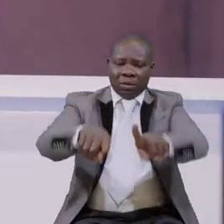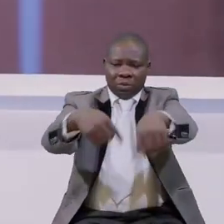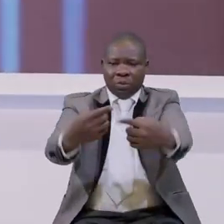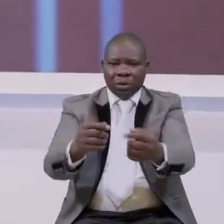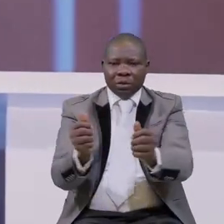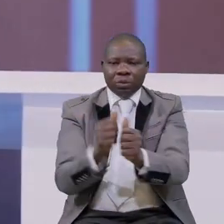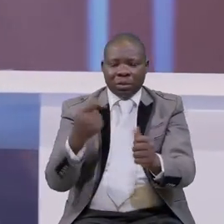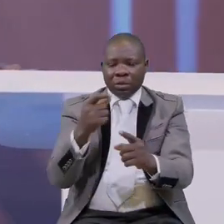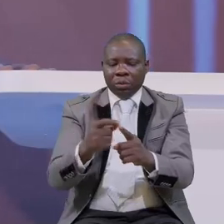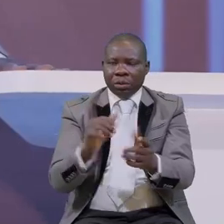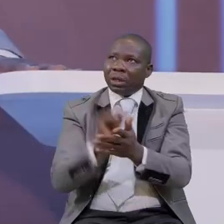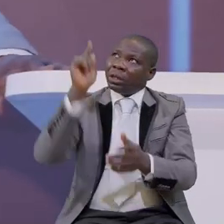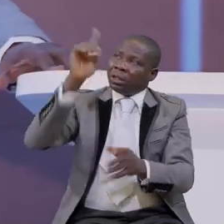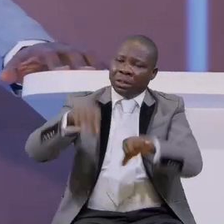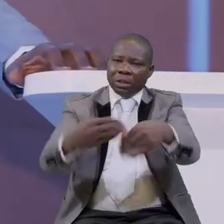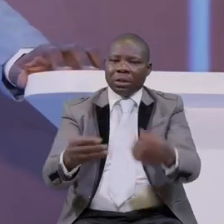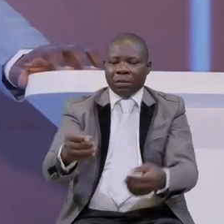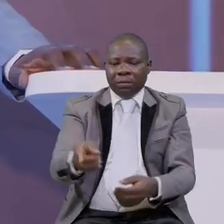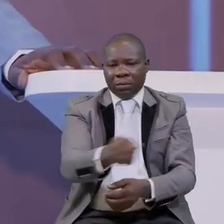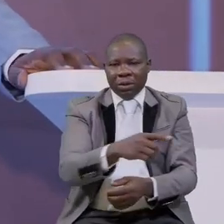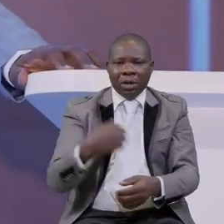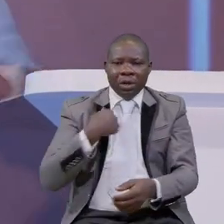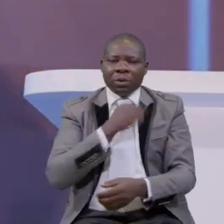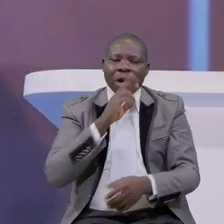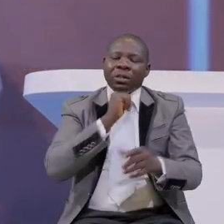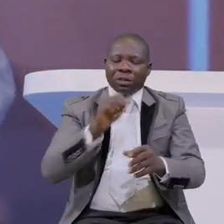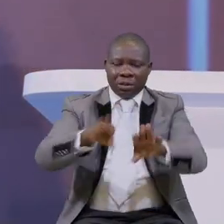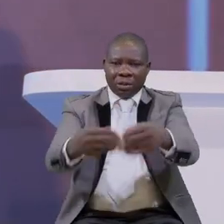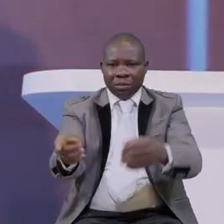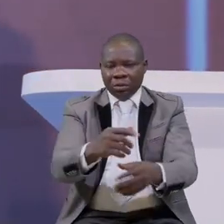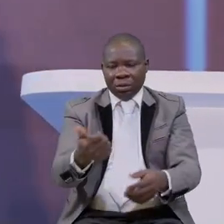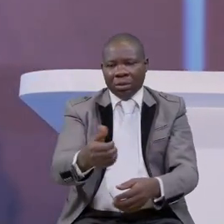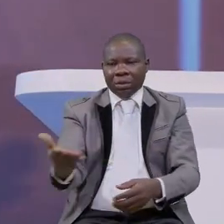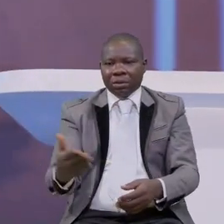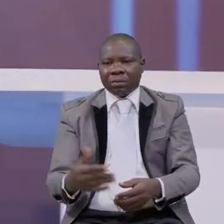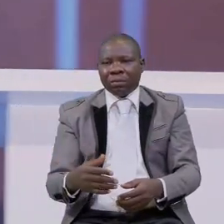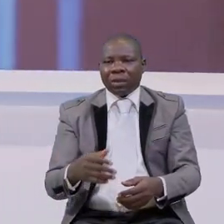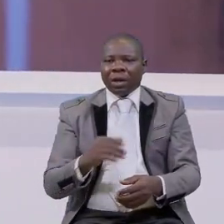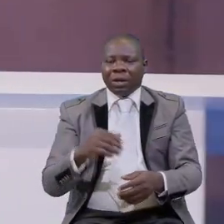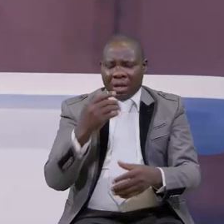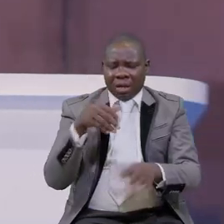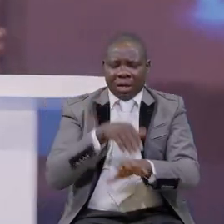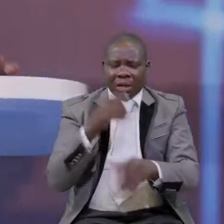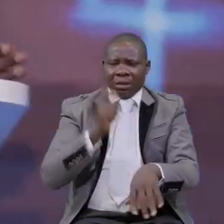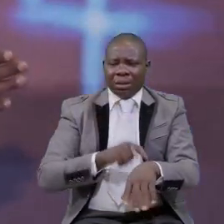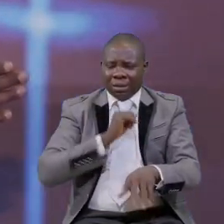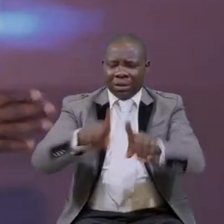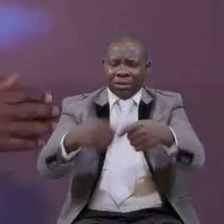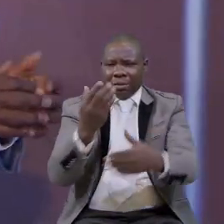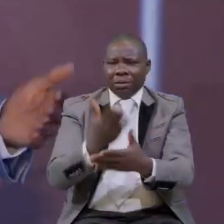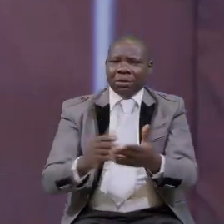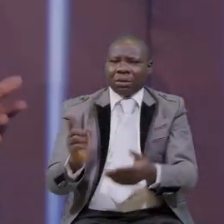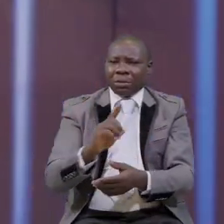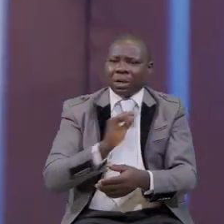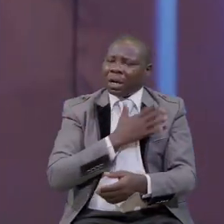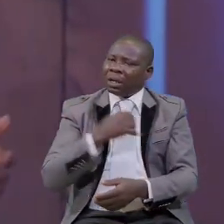la parole qu'il leur a donnée. On ne vous donne rien ici. Parfois, je vais quelque part. Et ils disent à